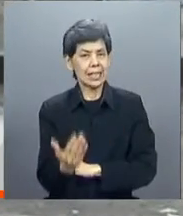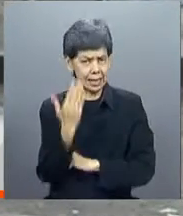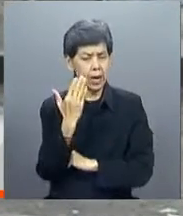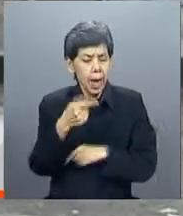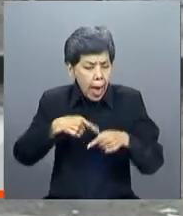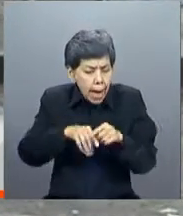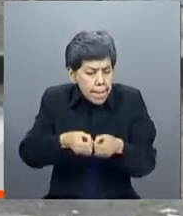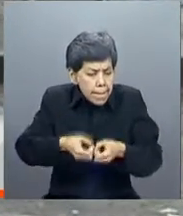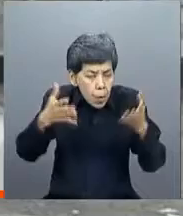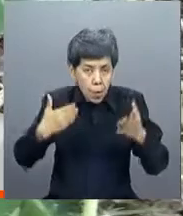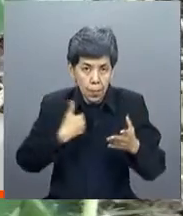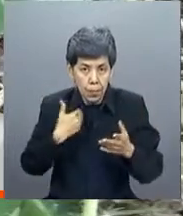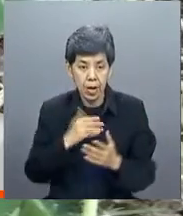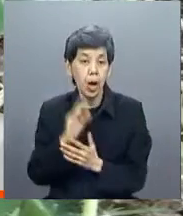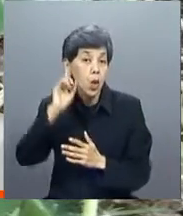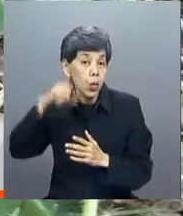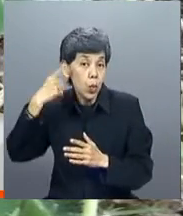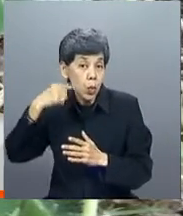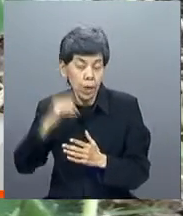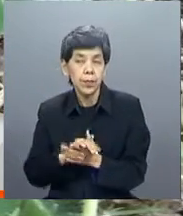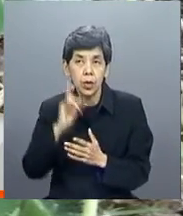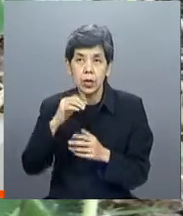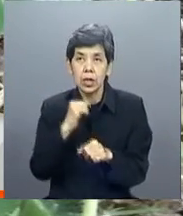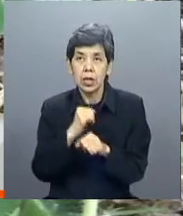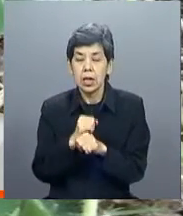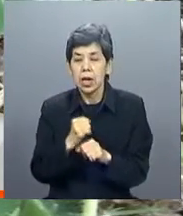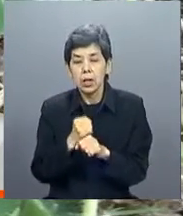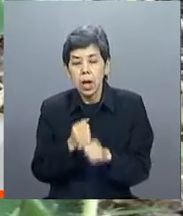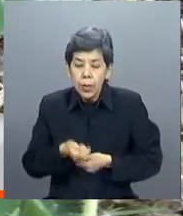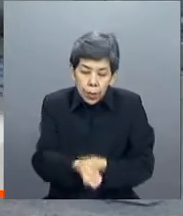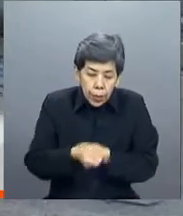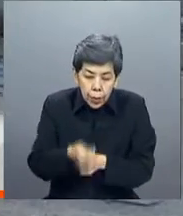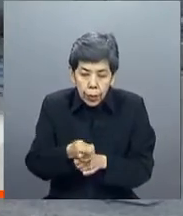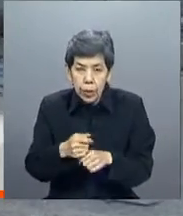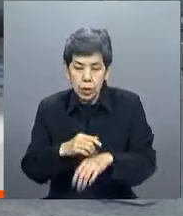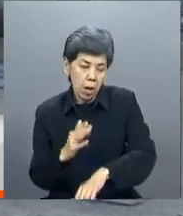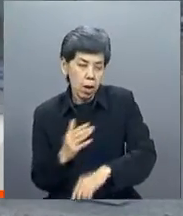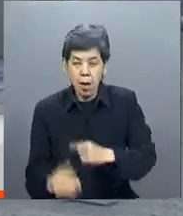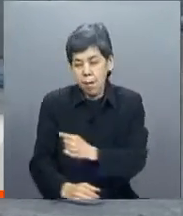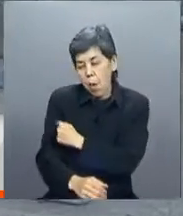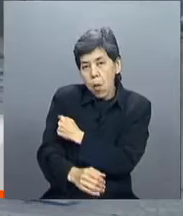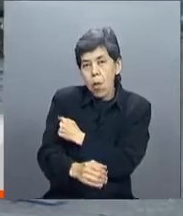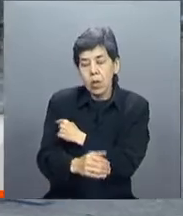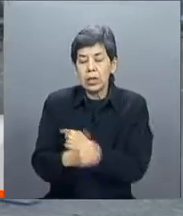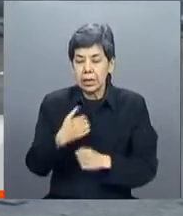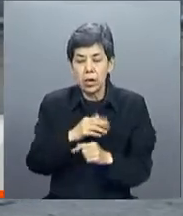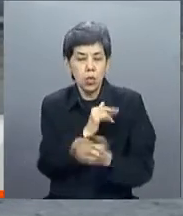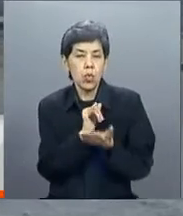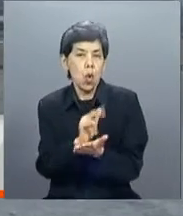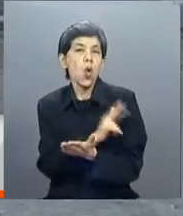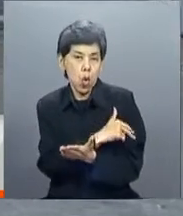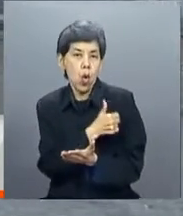ผ่านมาทำให้นางซารีหะดือราแมนักการพาโรงถูกสะเก็ดระเบิดที่แขนขวาและถูกนำส่งโรงพยาบาล